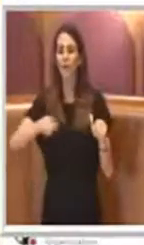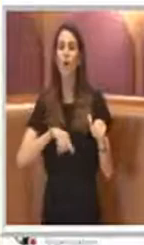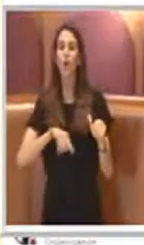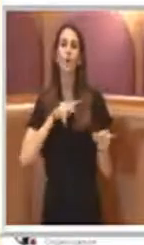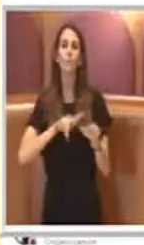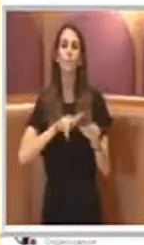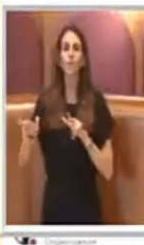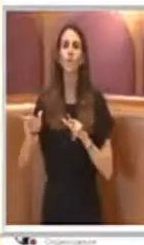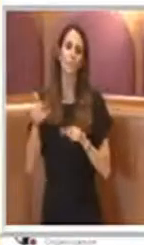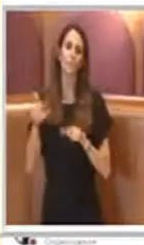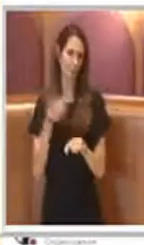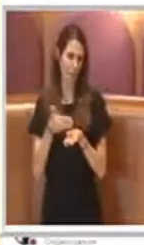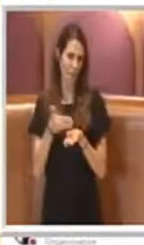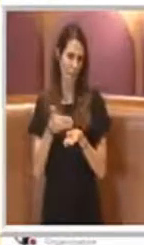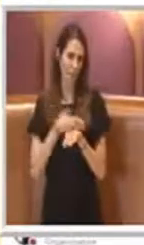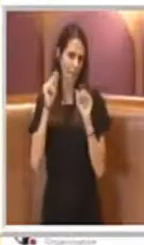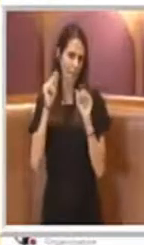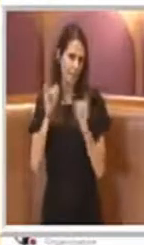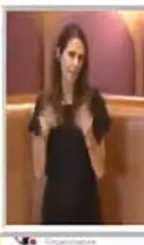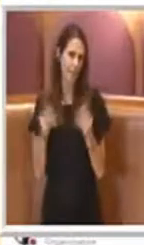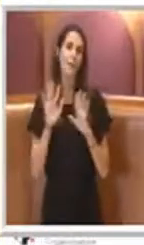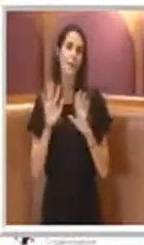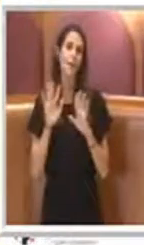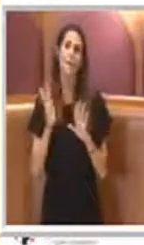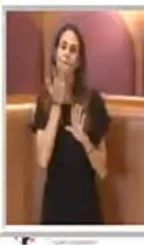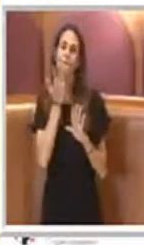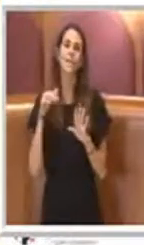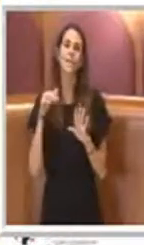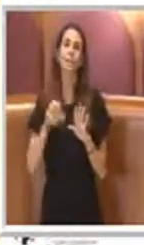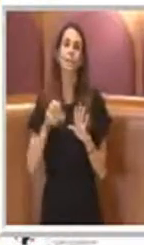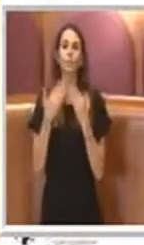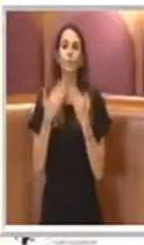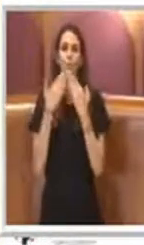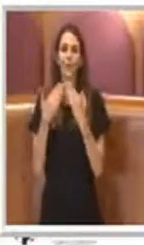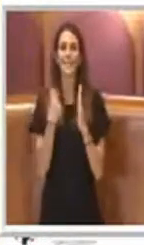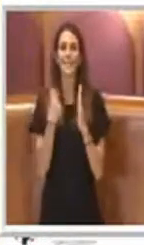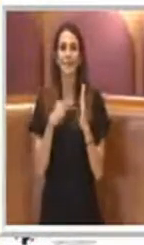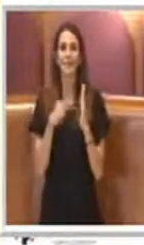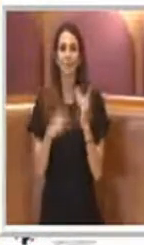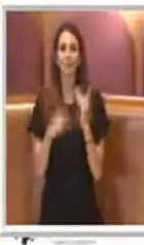alcuni ritardi, ma stiamo recuperando appunto con questo emendamento. Tutto qui, grazie.